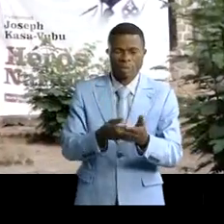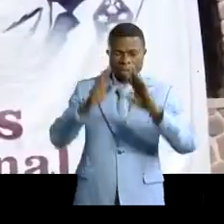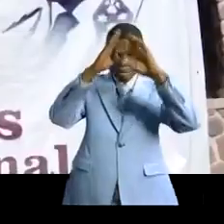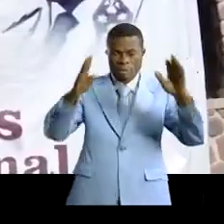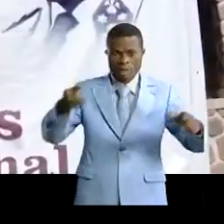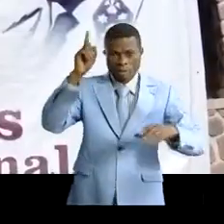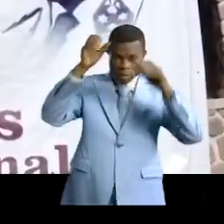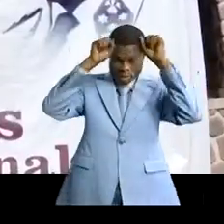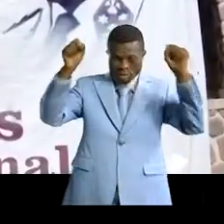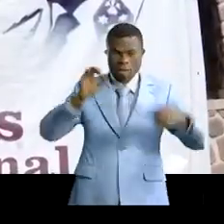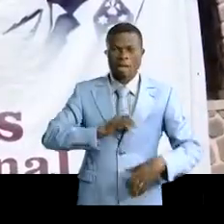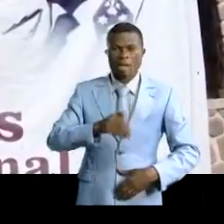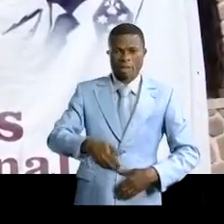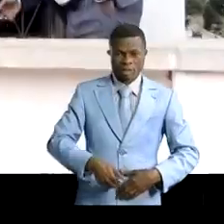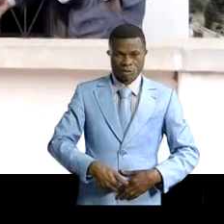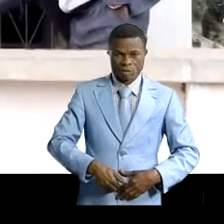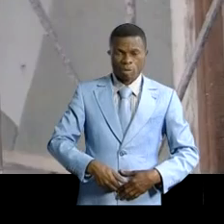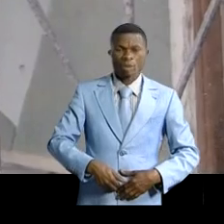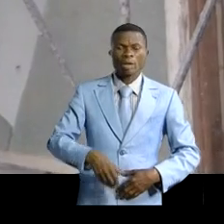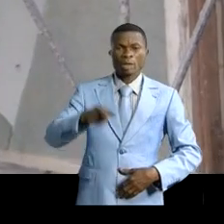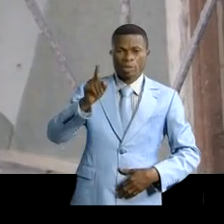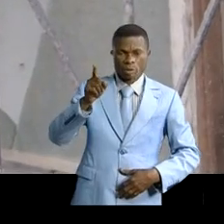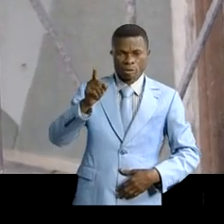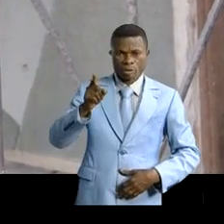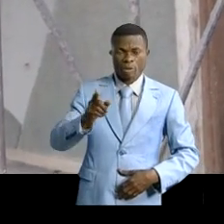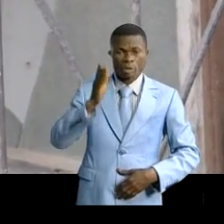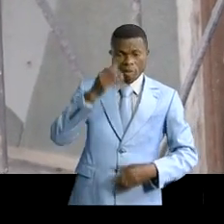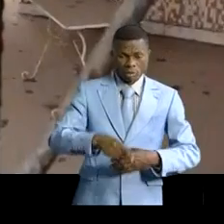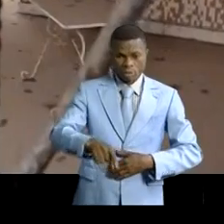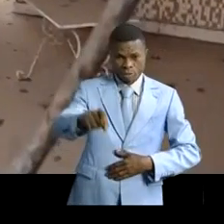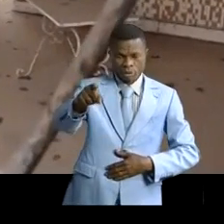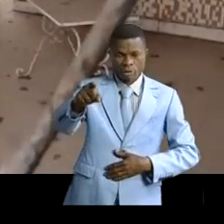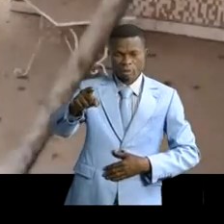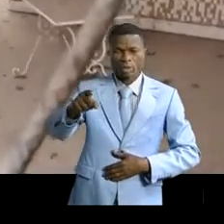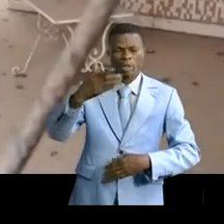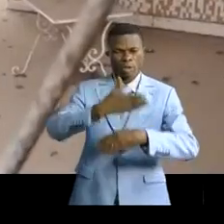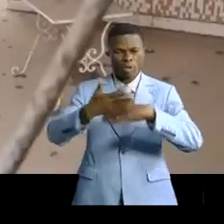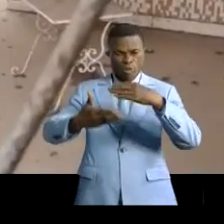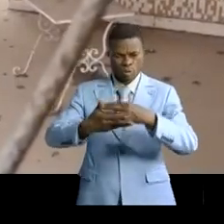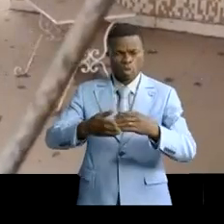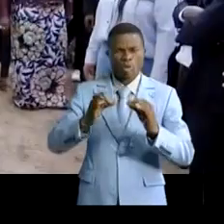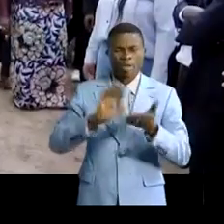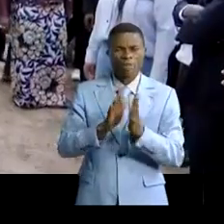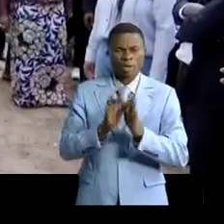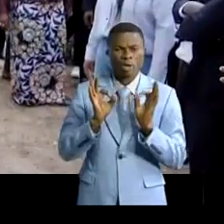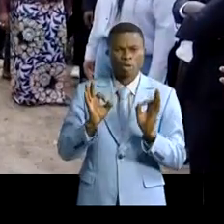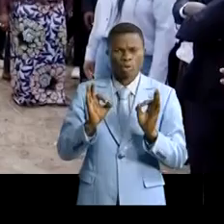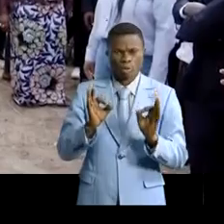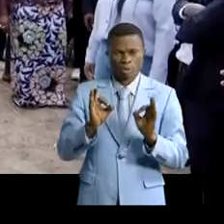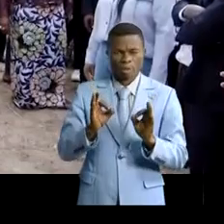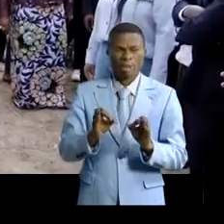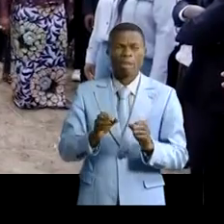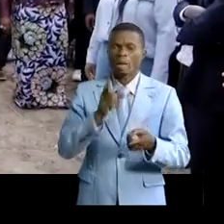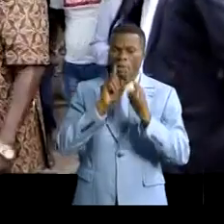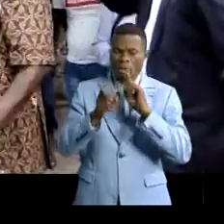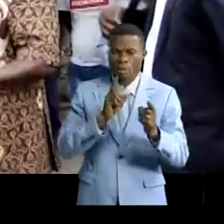premier président de la RDC, Joseph Kasavubu, va dans le prochain jour subir de travaux de rénovation. Deux pourparlers ont